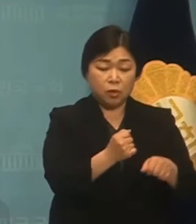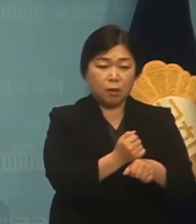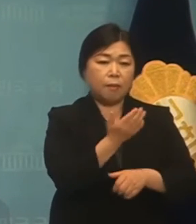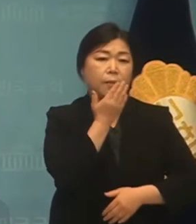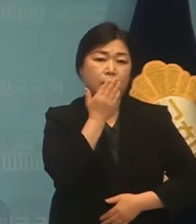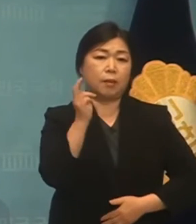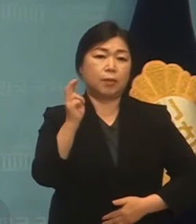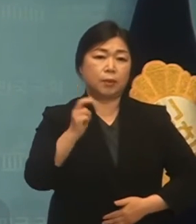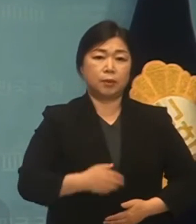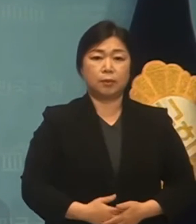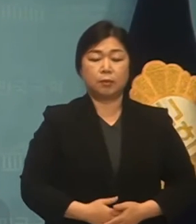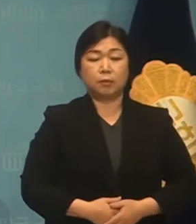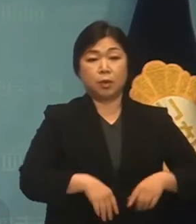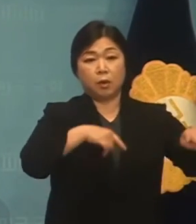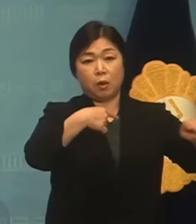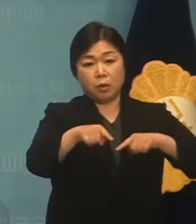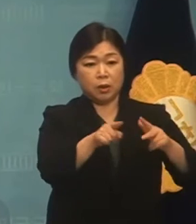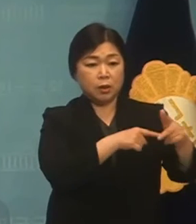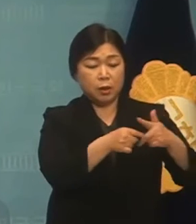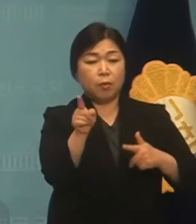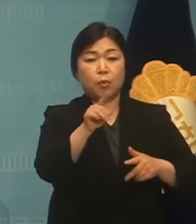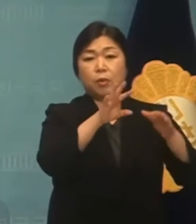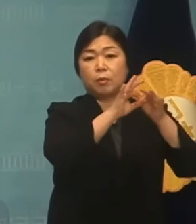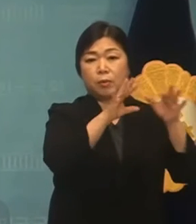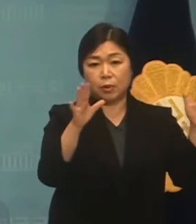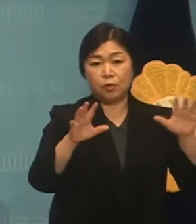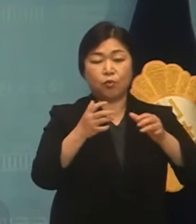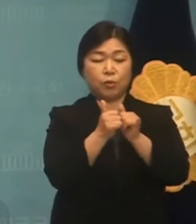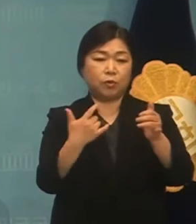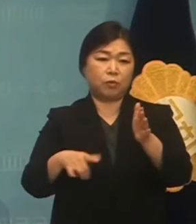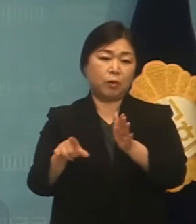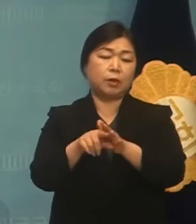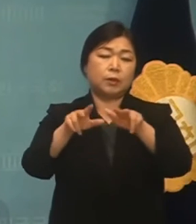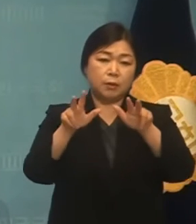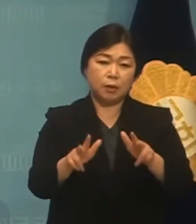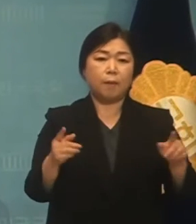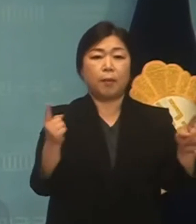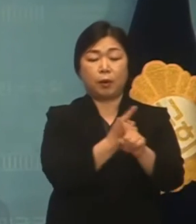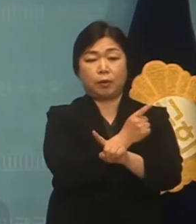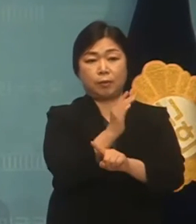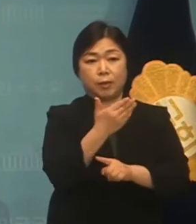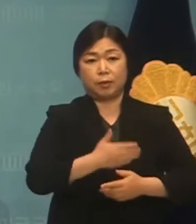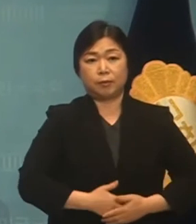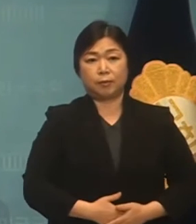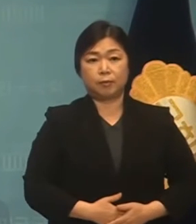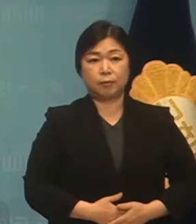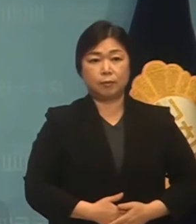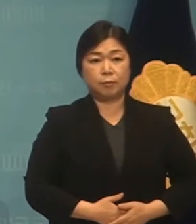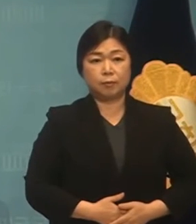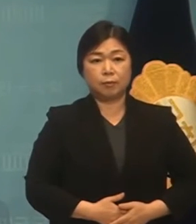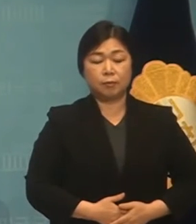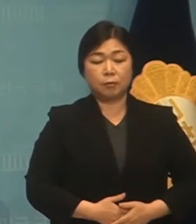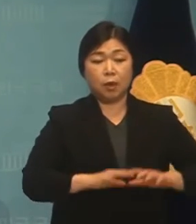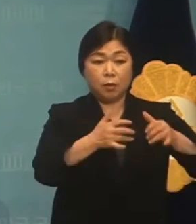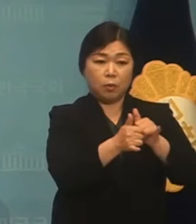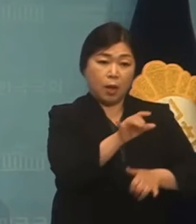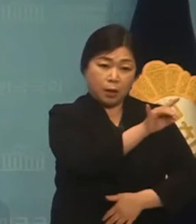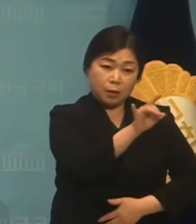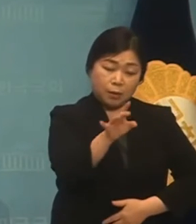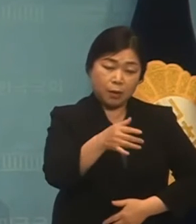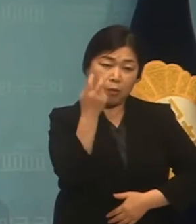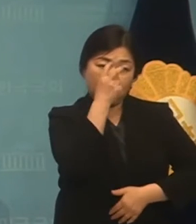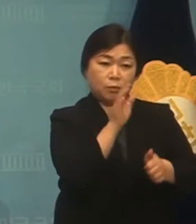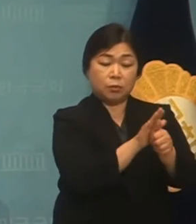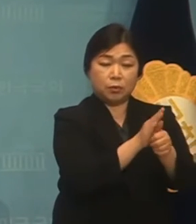있었습니다. 정치적 이해를 떠나 국민을 위해서라도 이제는 바뀌어야 합니다. 의원 한 분 한 분을